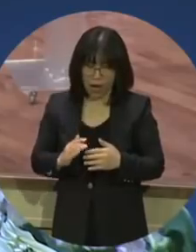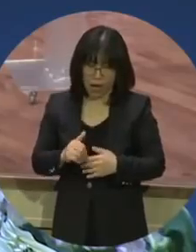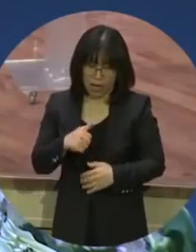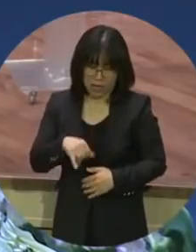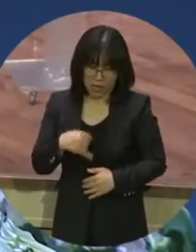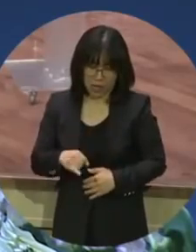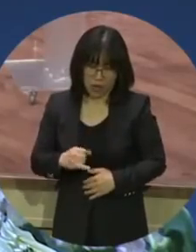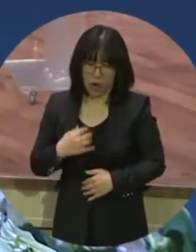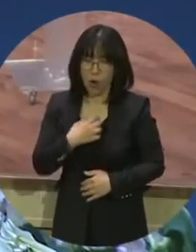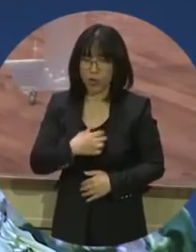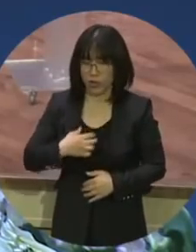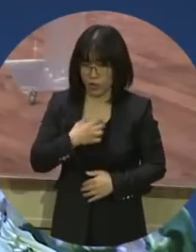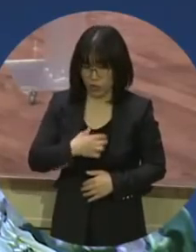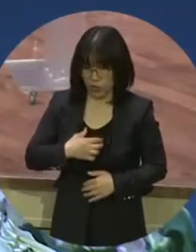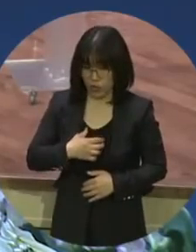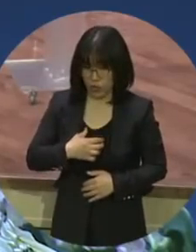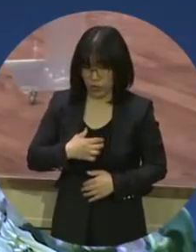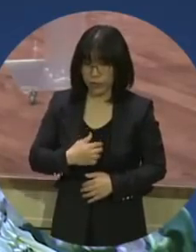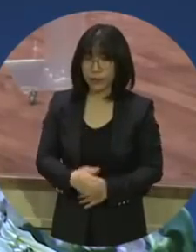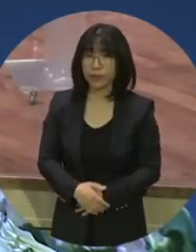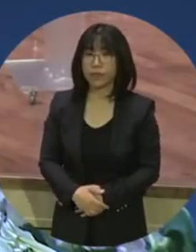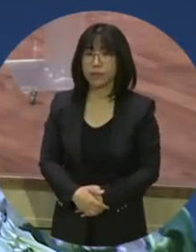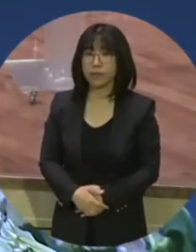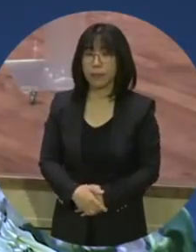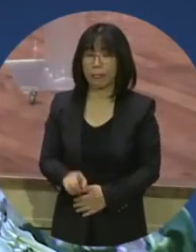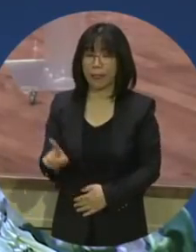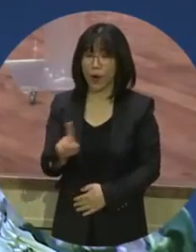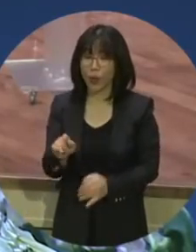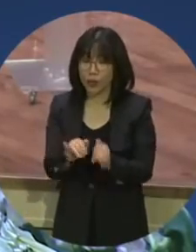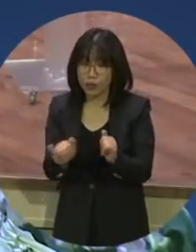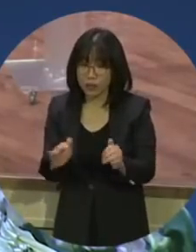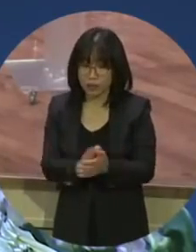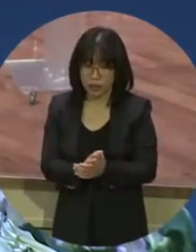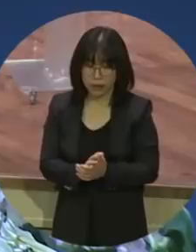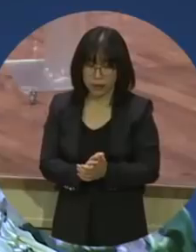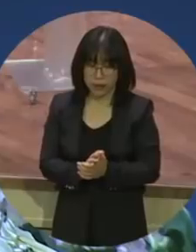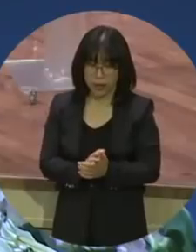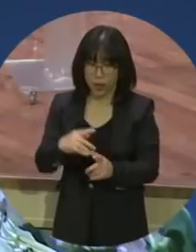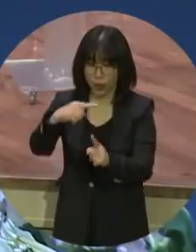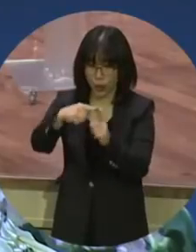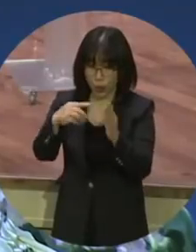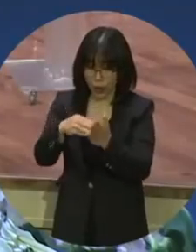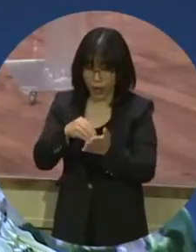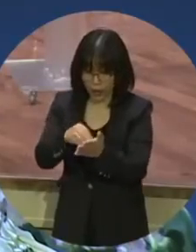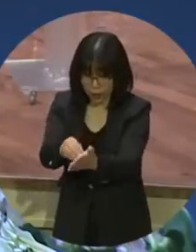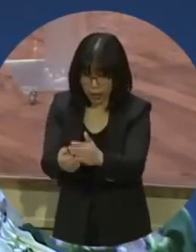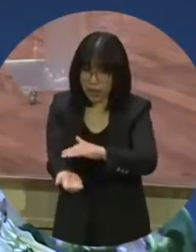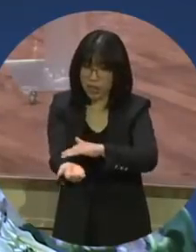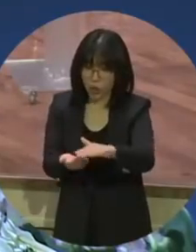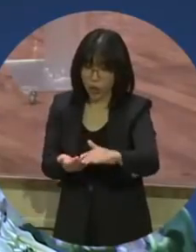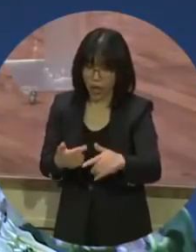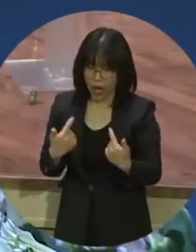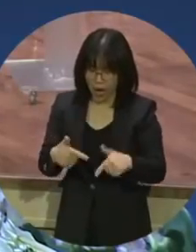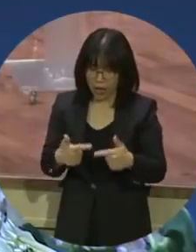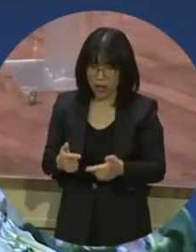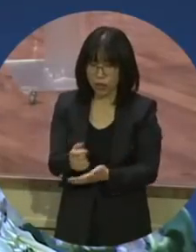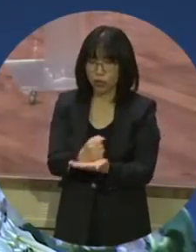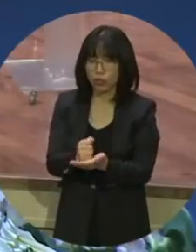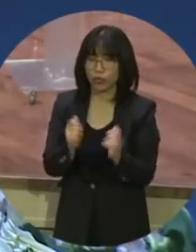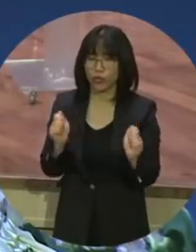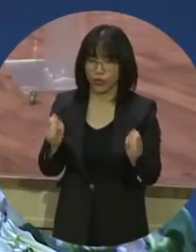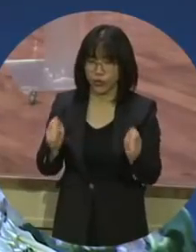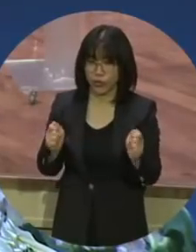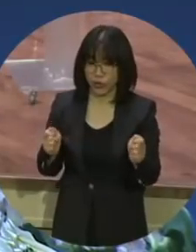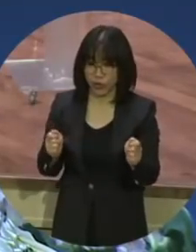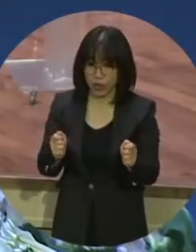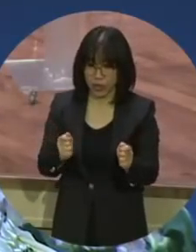저희 지역의 새가족 중에 한 분이 교회 오기 전에 문제 터질 때마다 1년에 몇 번씩 구술을 했습니다. 한